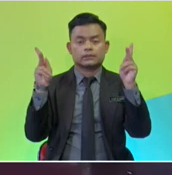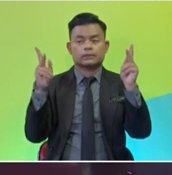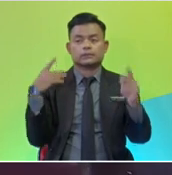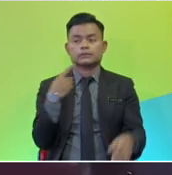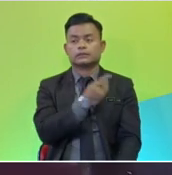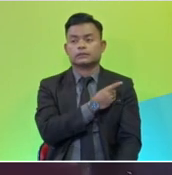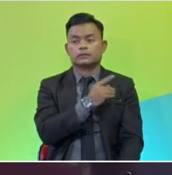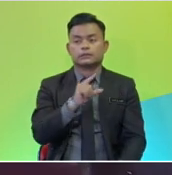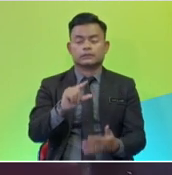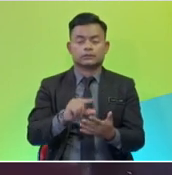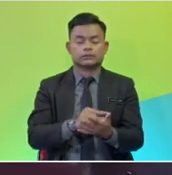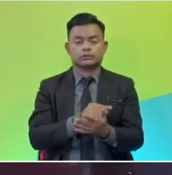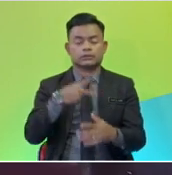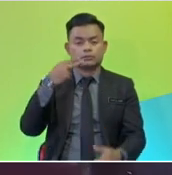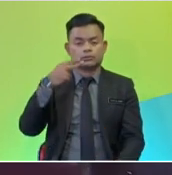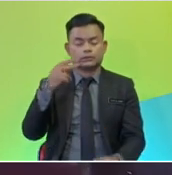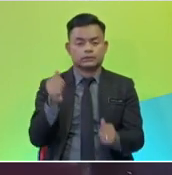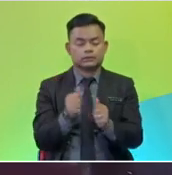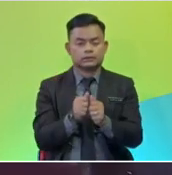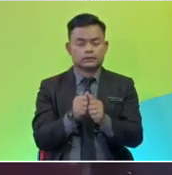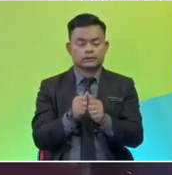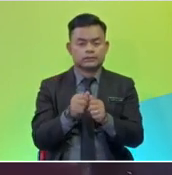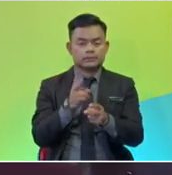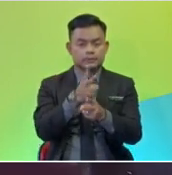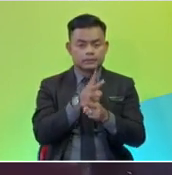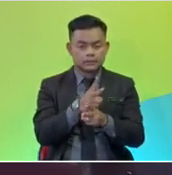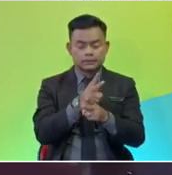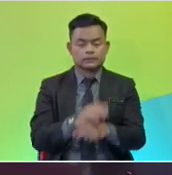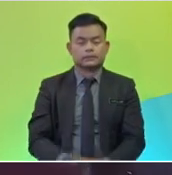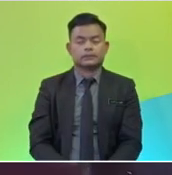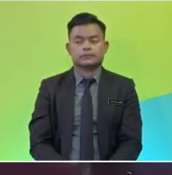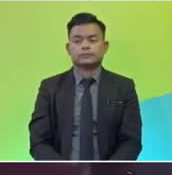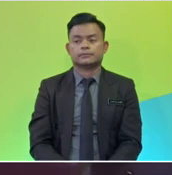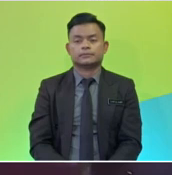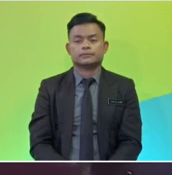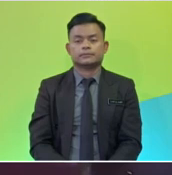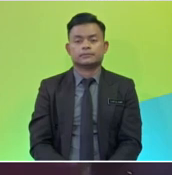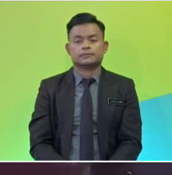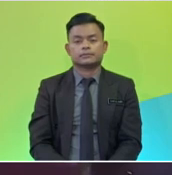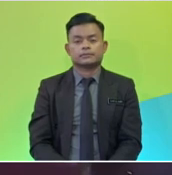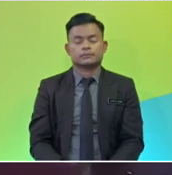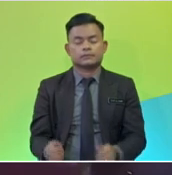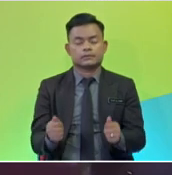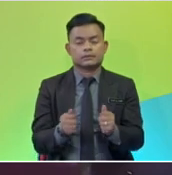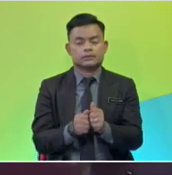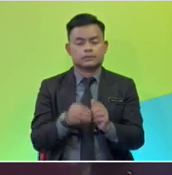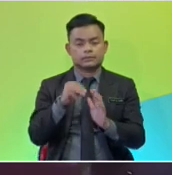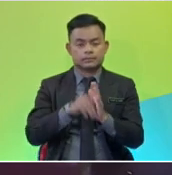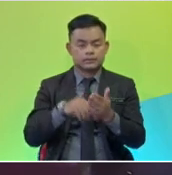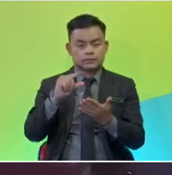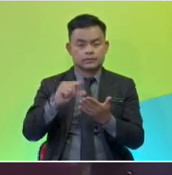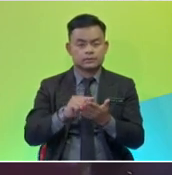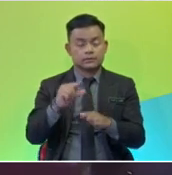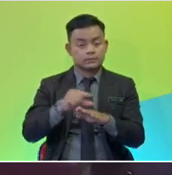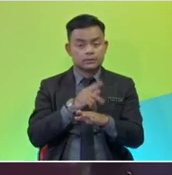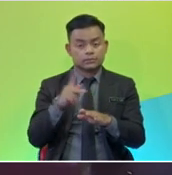dengan berhati-hati okey murid-murid di rumah kita menggunakan gunting untuk menggunting lembaran kerja kita tadi okey